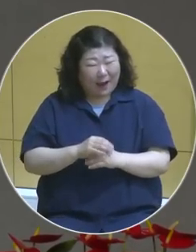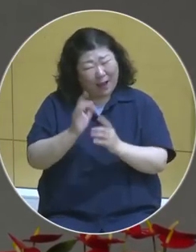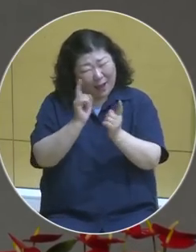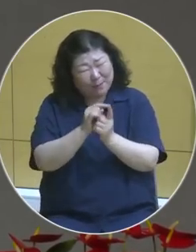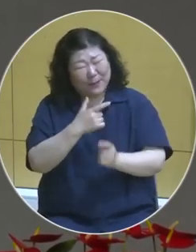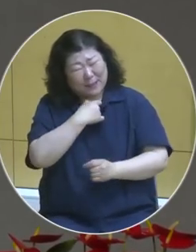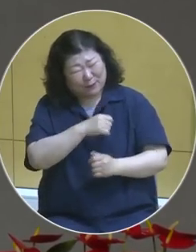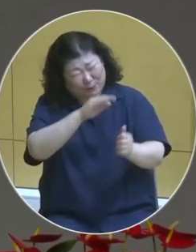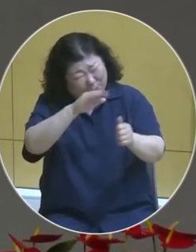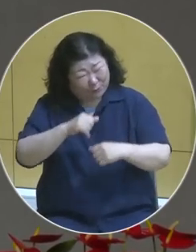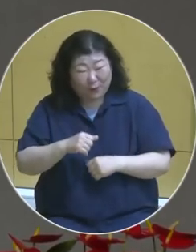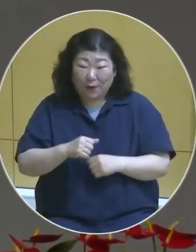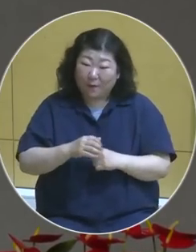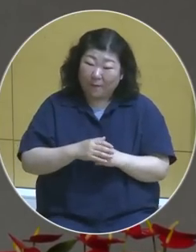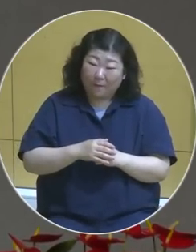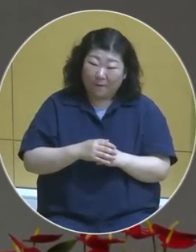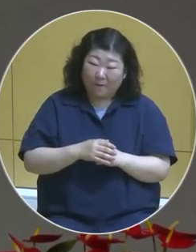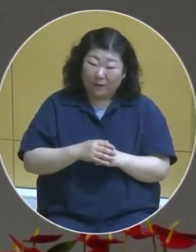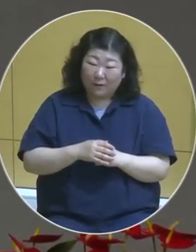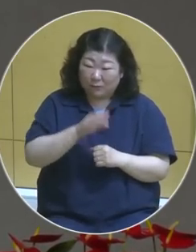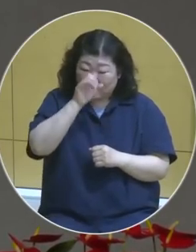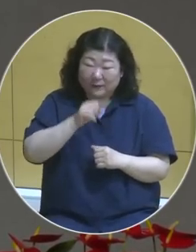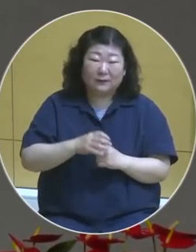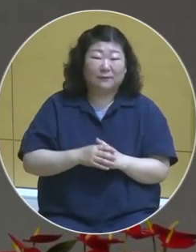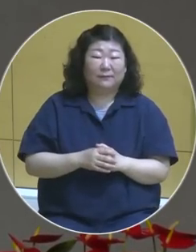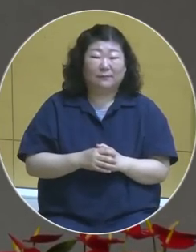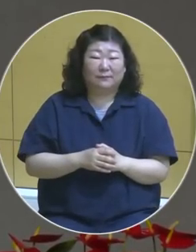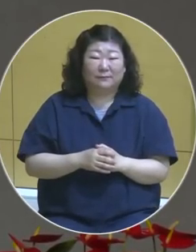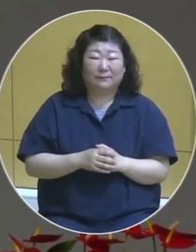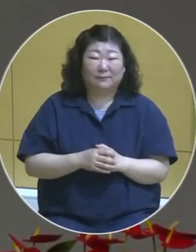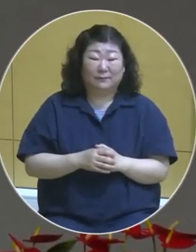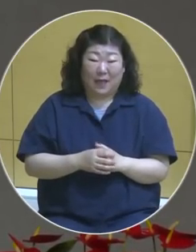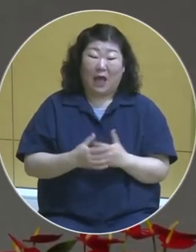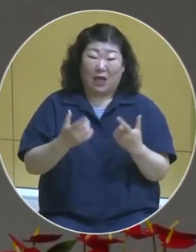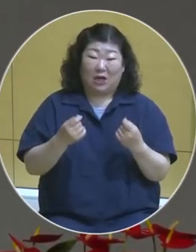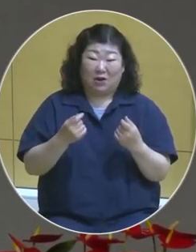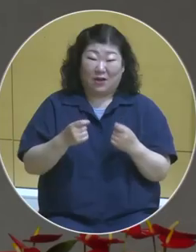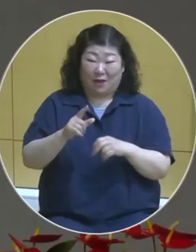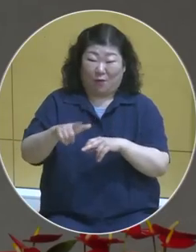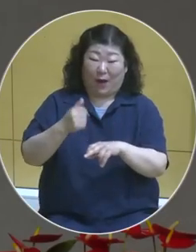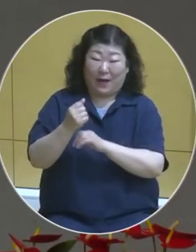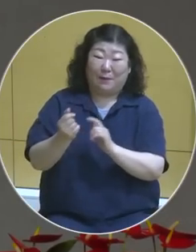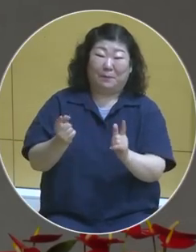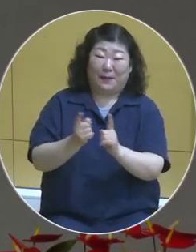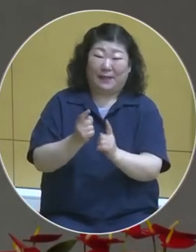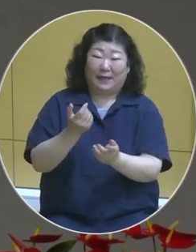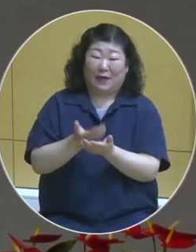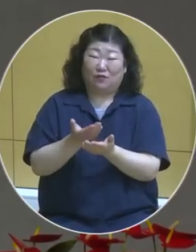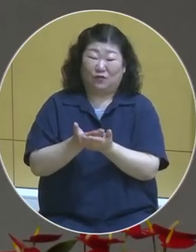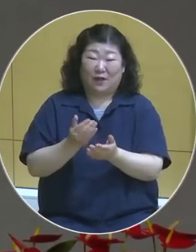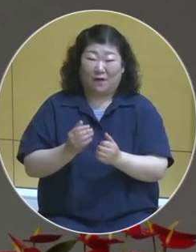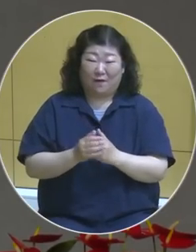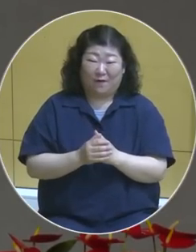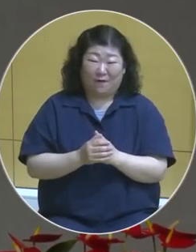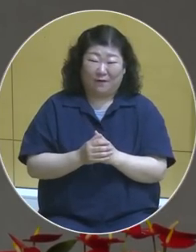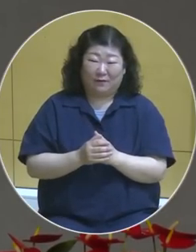좋겠다 이런 마음이 들게 해서 에스터를 불러서 그래서 왕을 만나게 해달라고 기도하면 그렇게